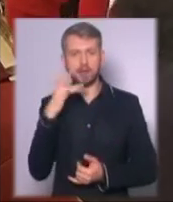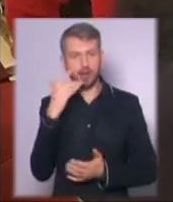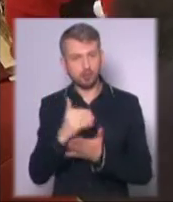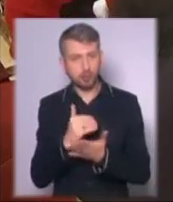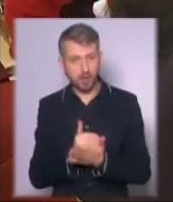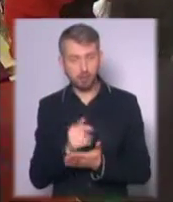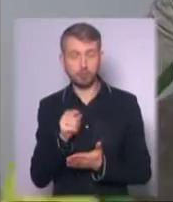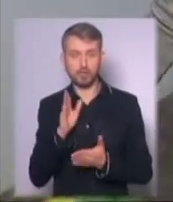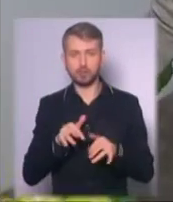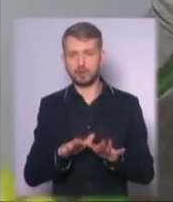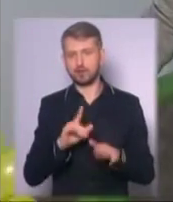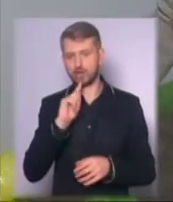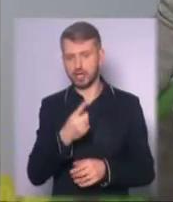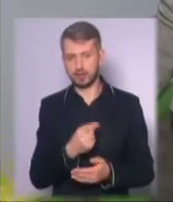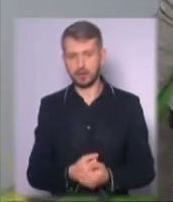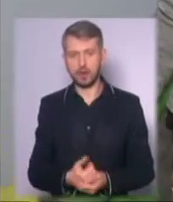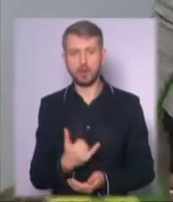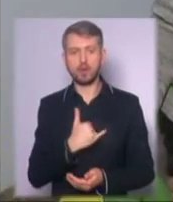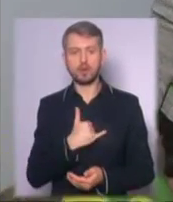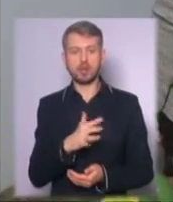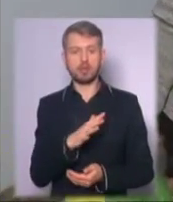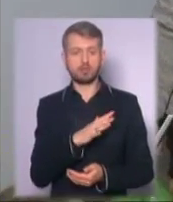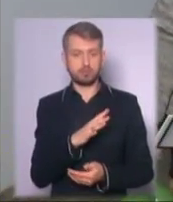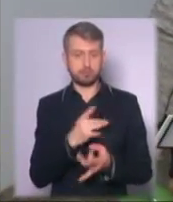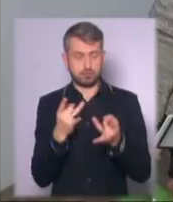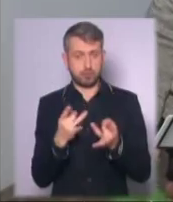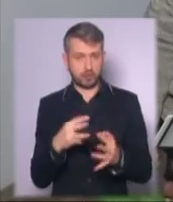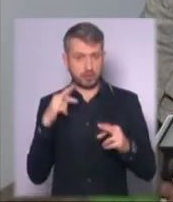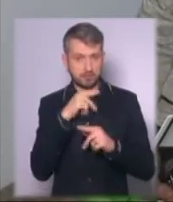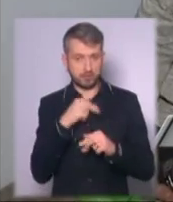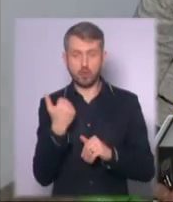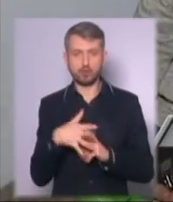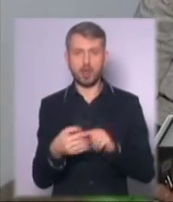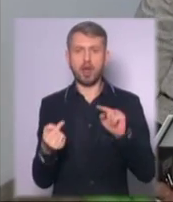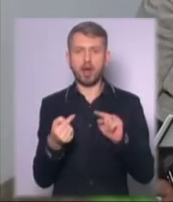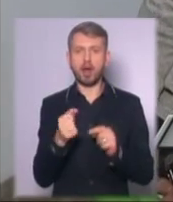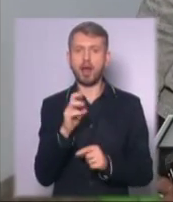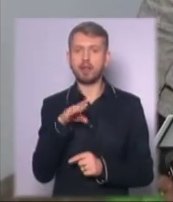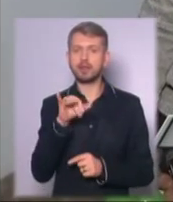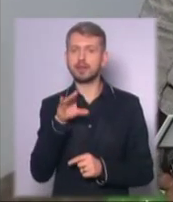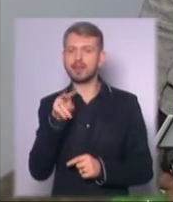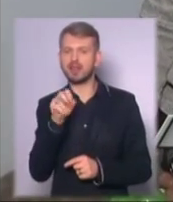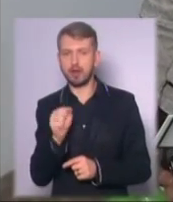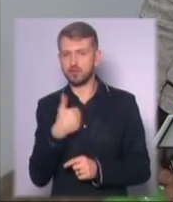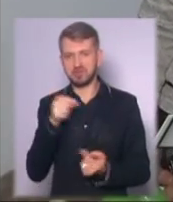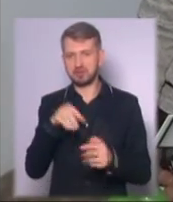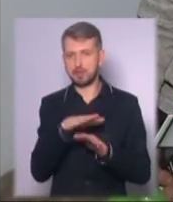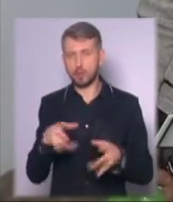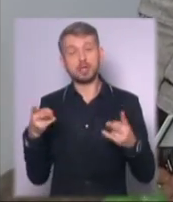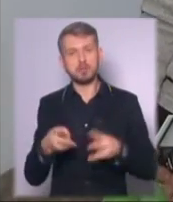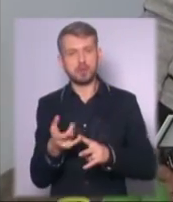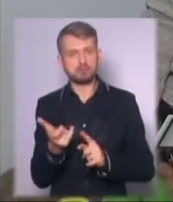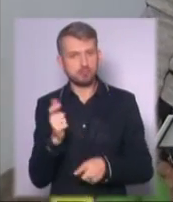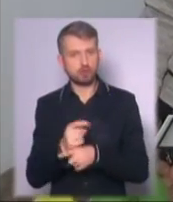вона лише рік. У нас до простих препаратів, які нам потрібні, виробились антитіла. І нам потрібні набагато дорожчі ліки,